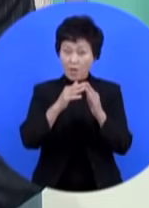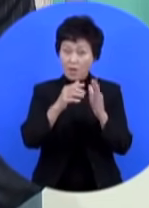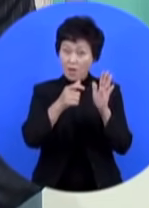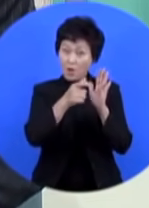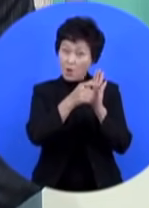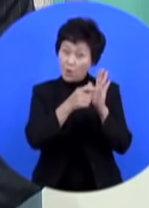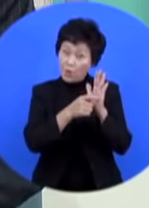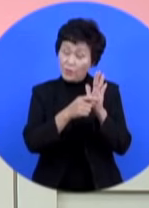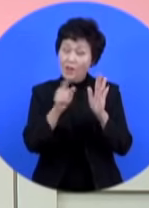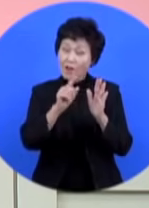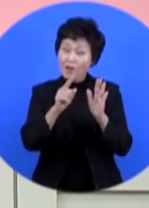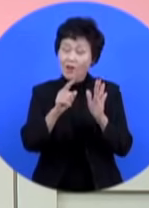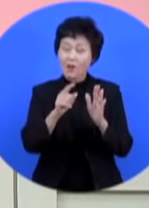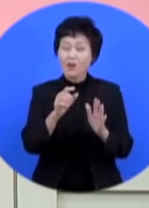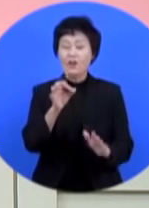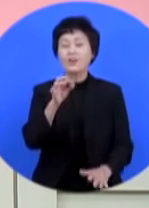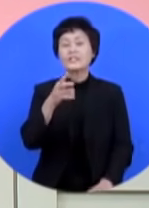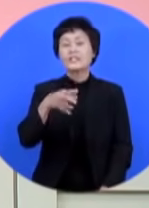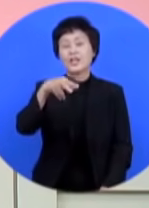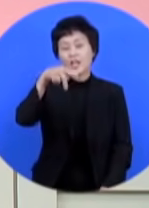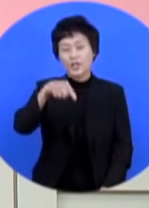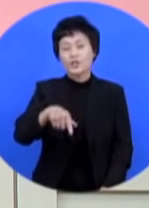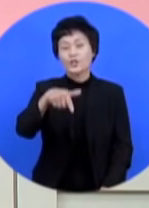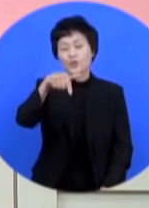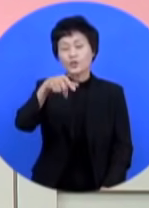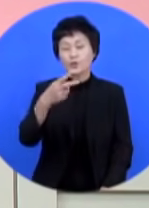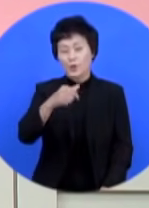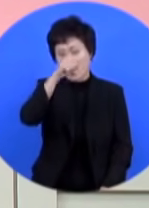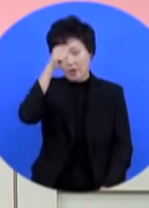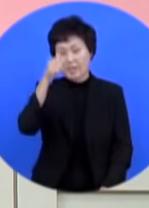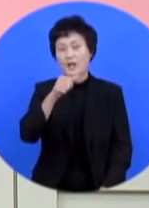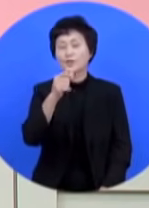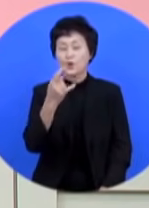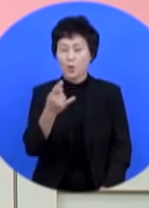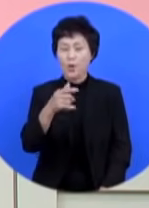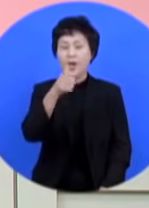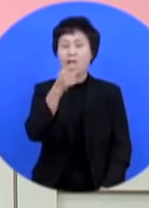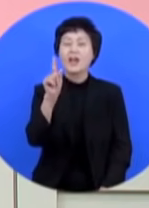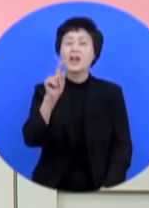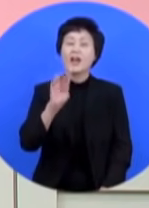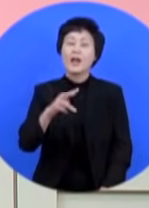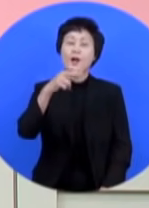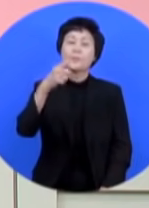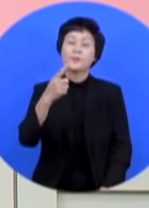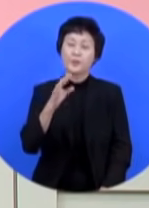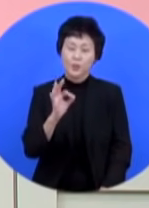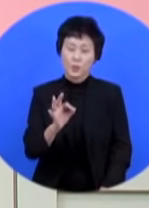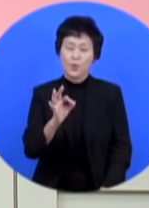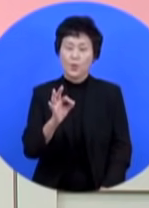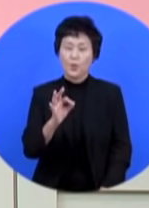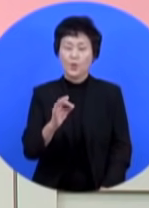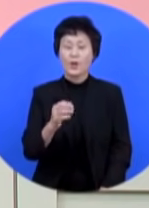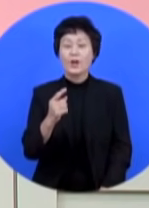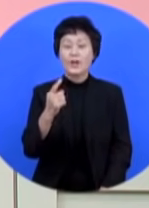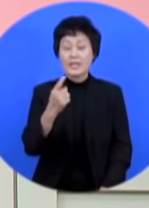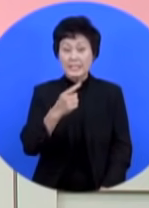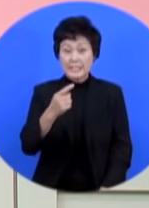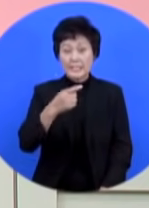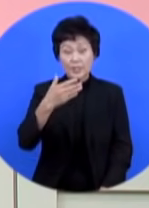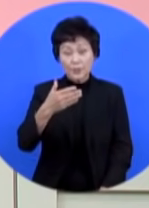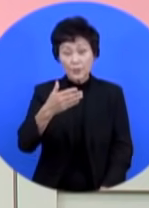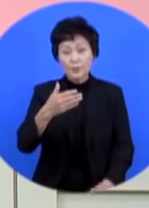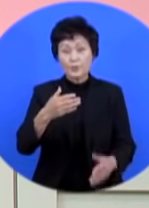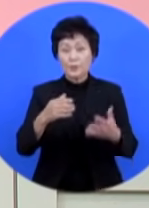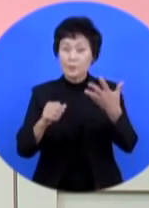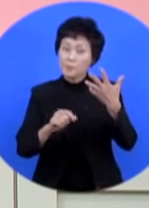예, 예장 합동교단입니다. 그럼 목사님은 몇 년도에 거기에 부임하신 거예요? 예, 2000년 8월 13일에 부임해서